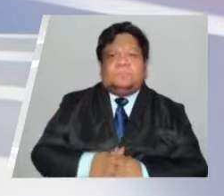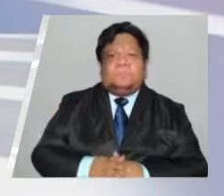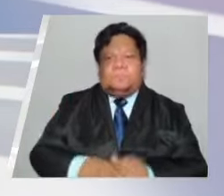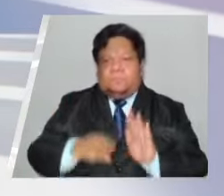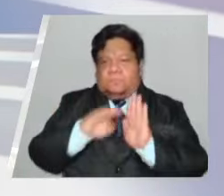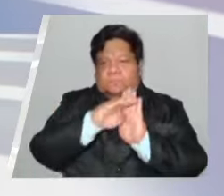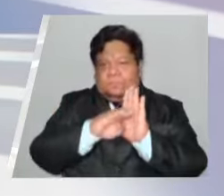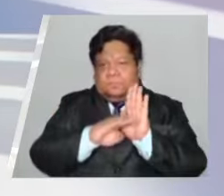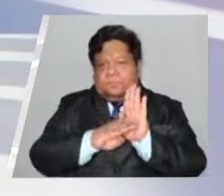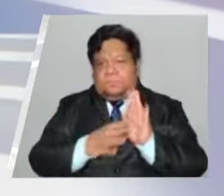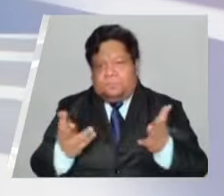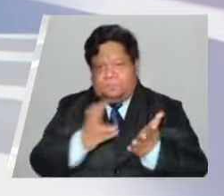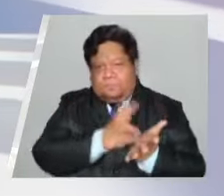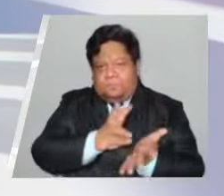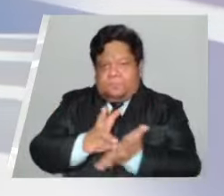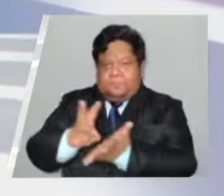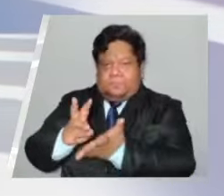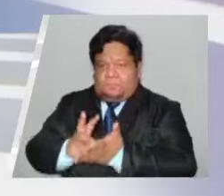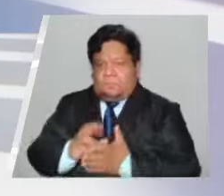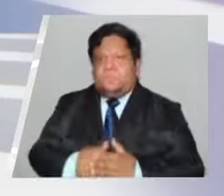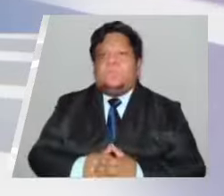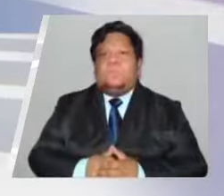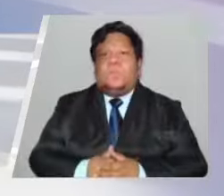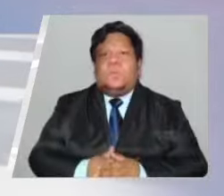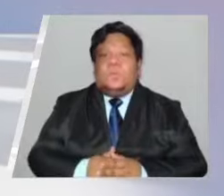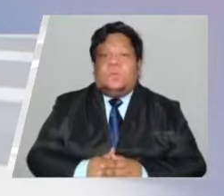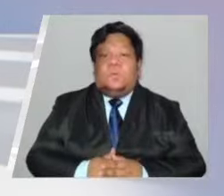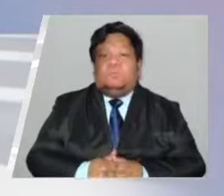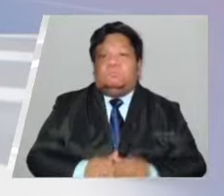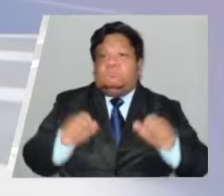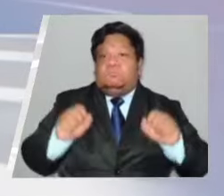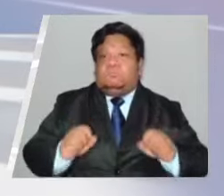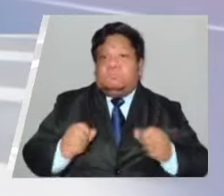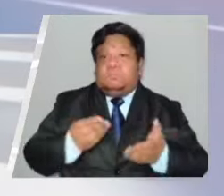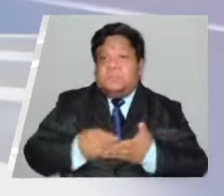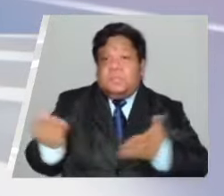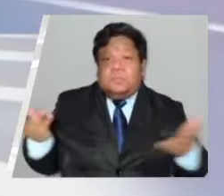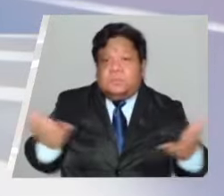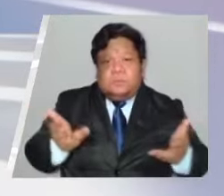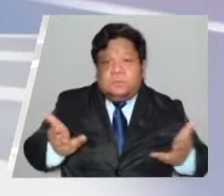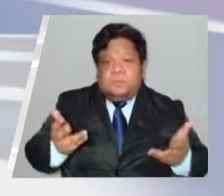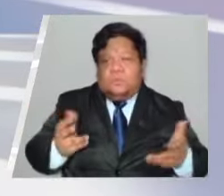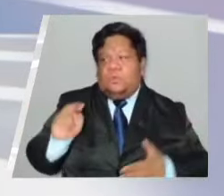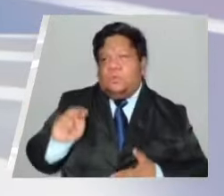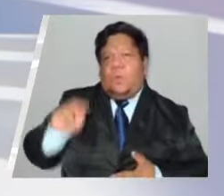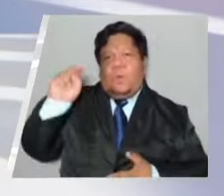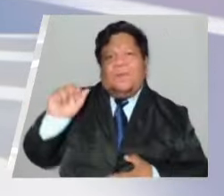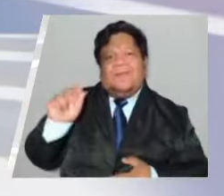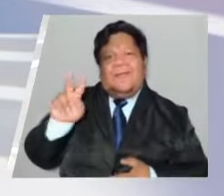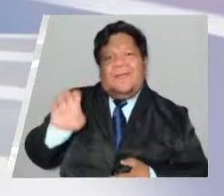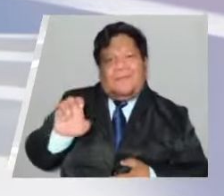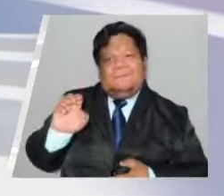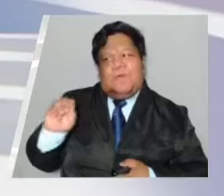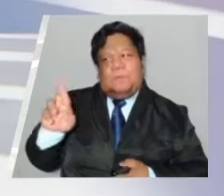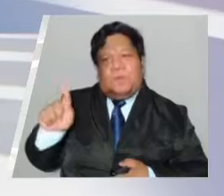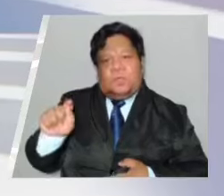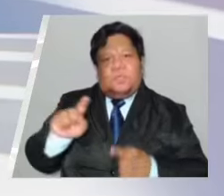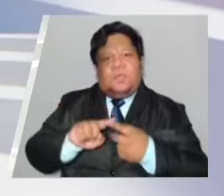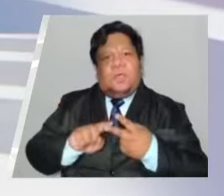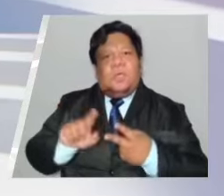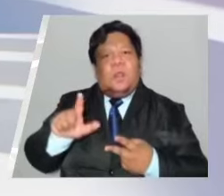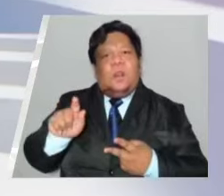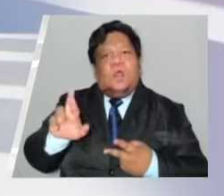Pasay City Public Market. Makakabili rin sa North Avenue Station ng MRT at Monumento Station sa LRT 1. Bukas